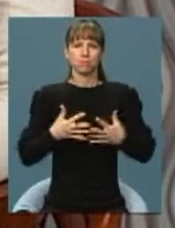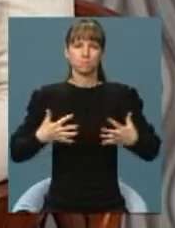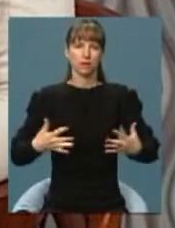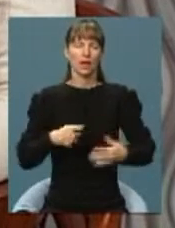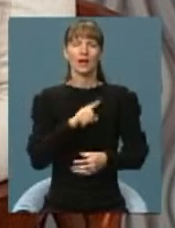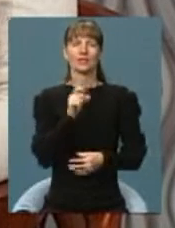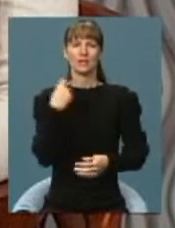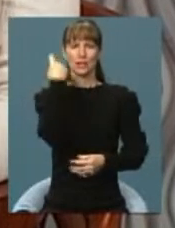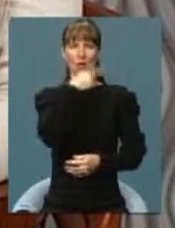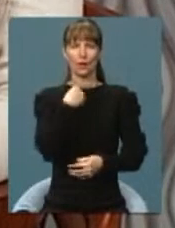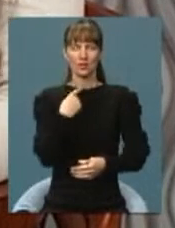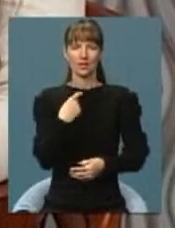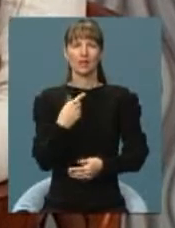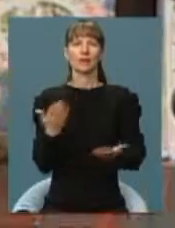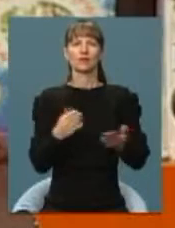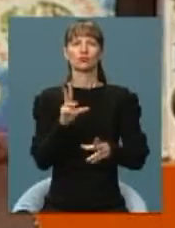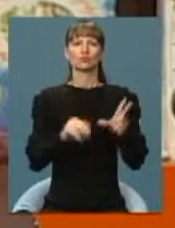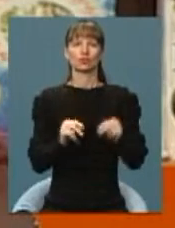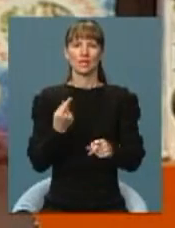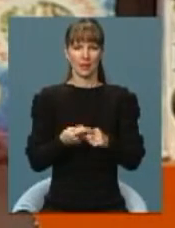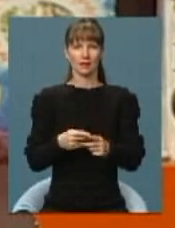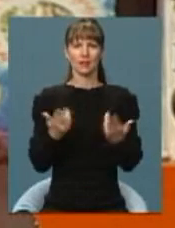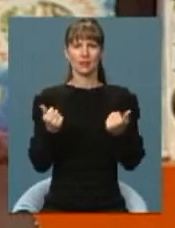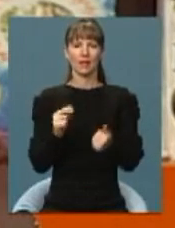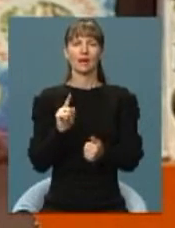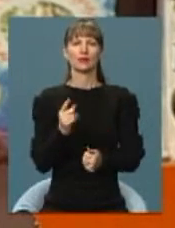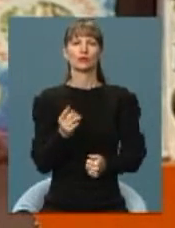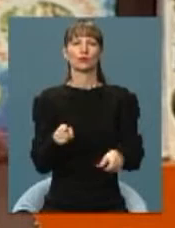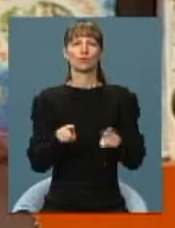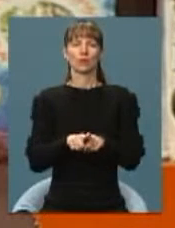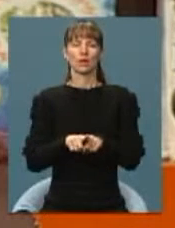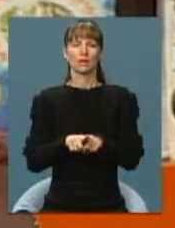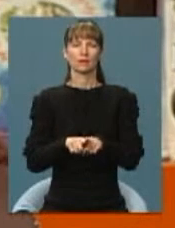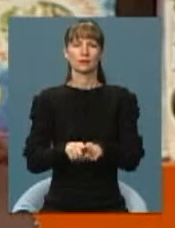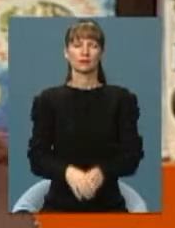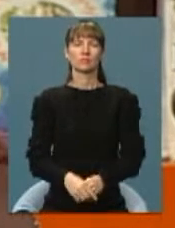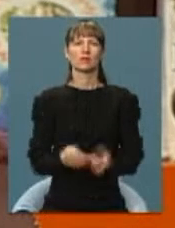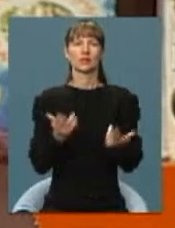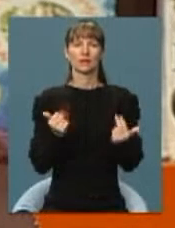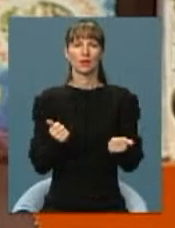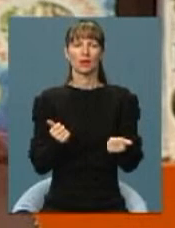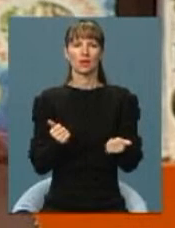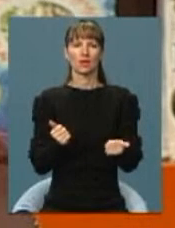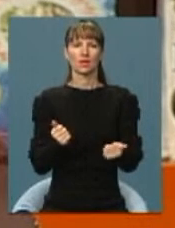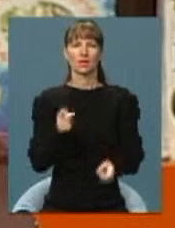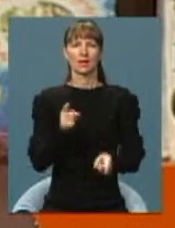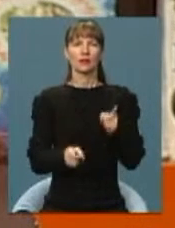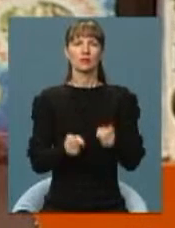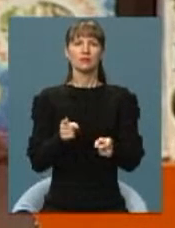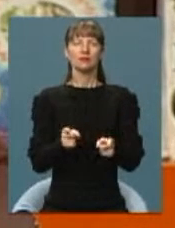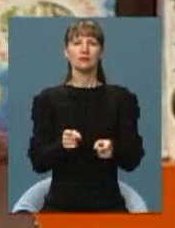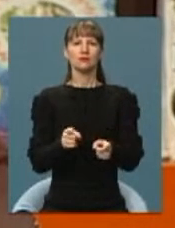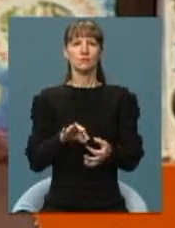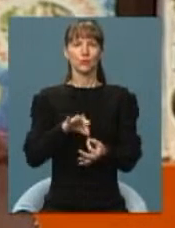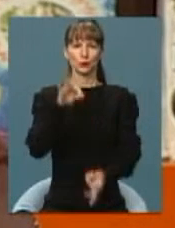за зовнішнім виглядом. Як ти вважаєш, чи дійсно це так і чому так? Да, но иногда есть даже